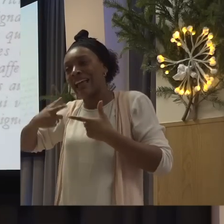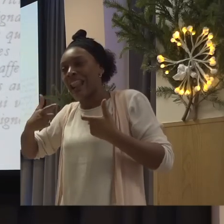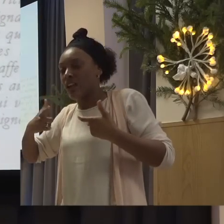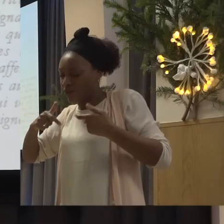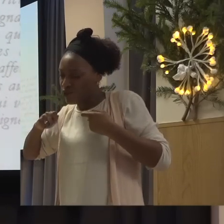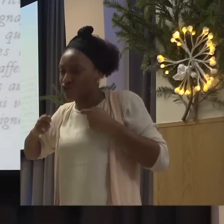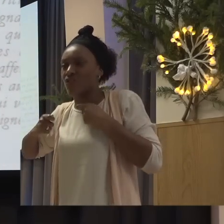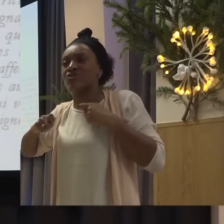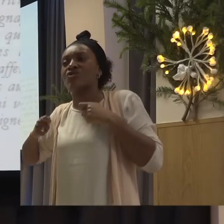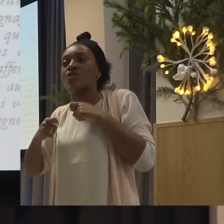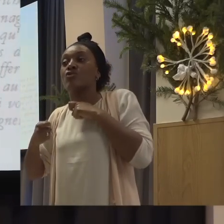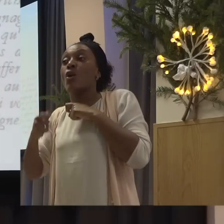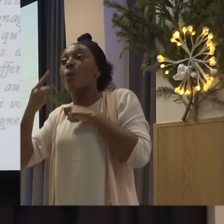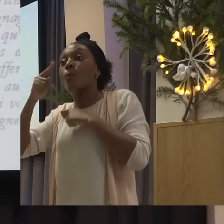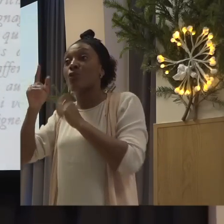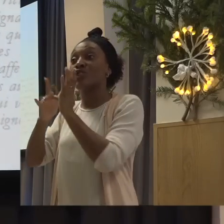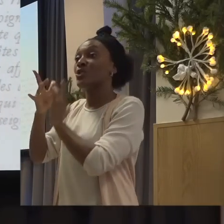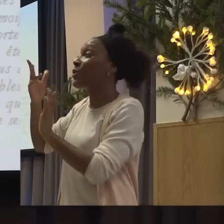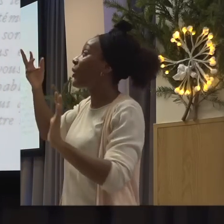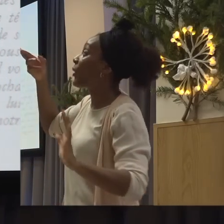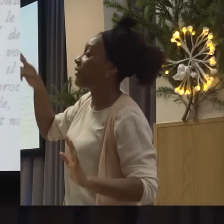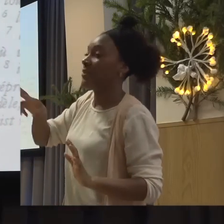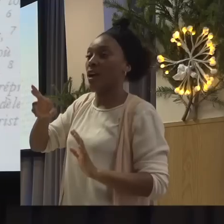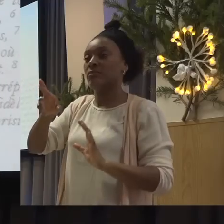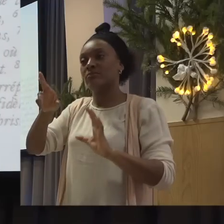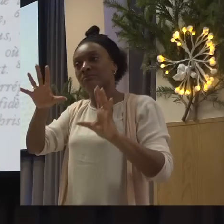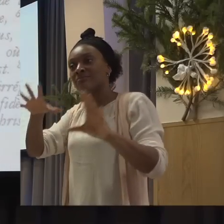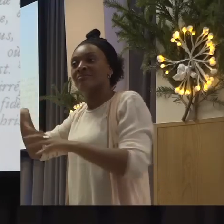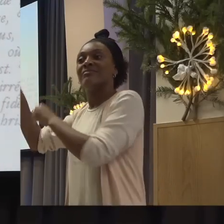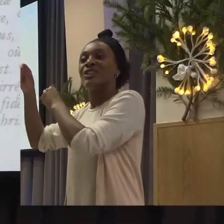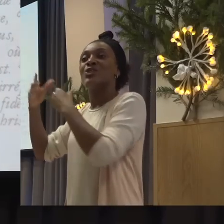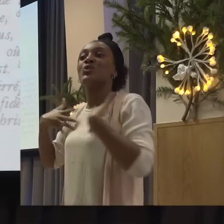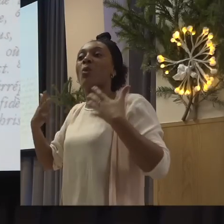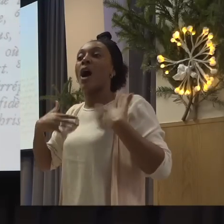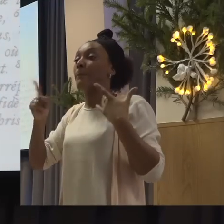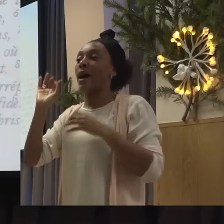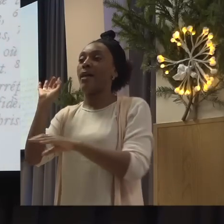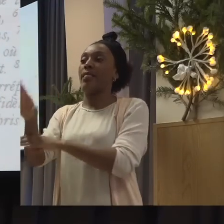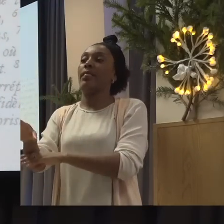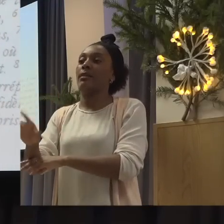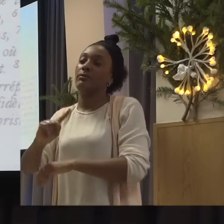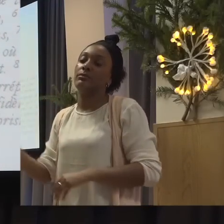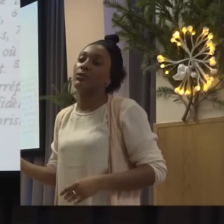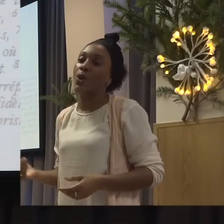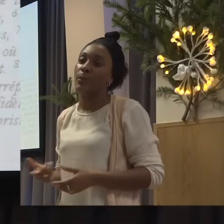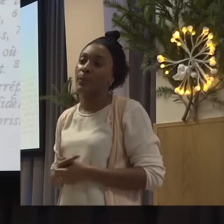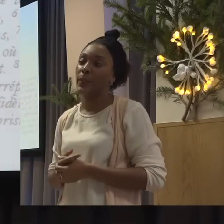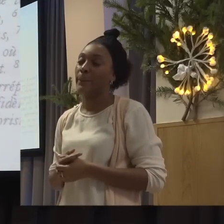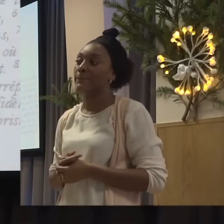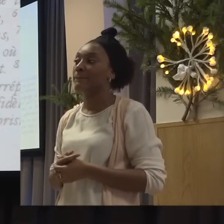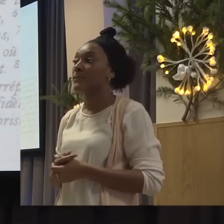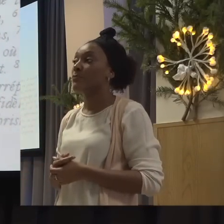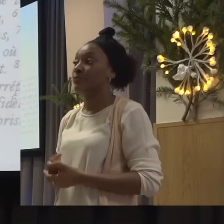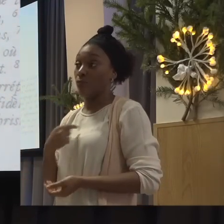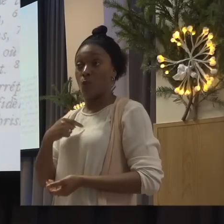reviendra, ce retour soit l'occasion de joie et non de rejet. Amen. Donc, voilà, moi